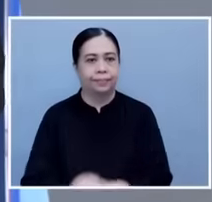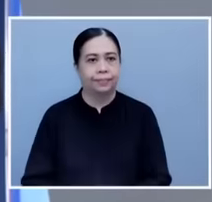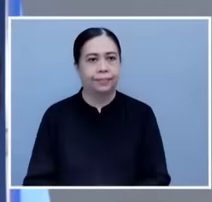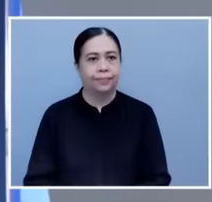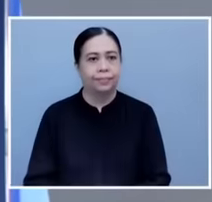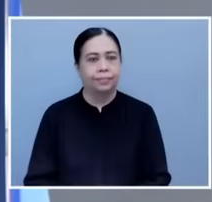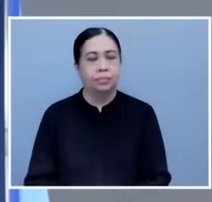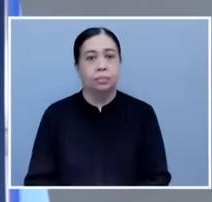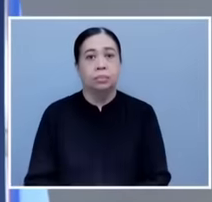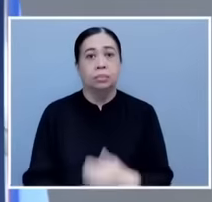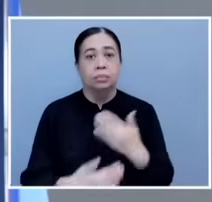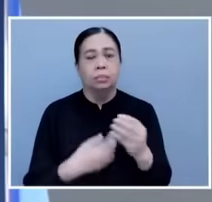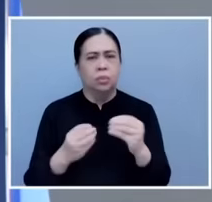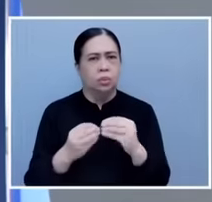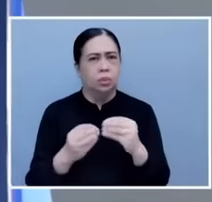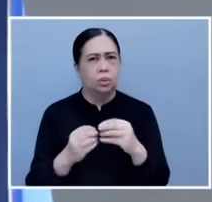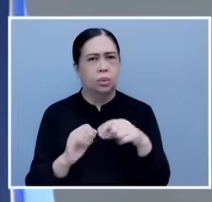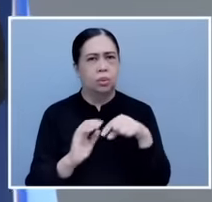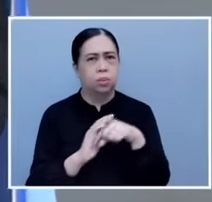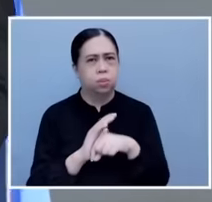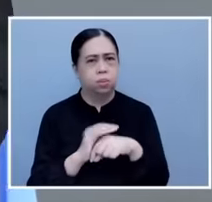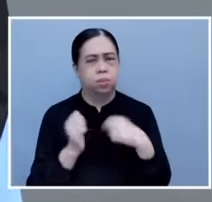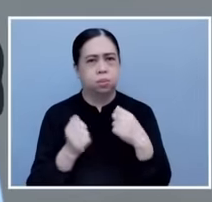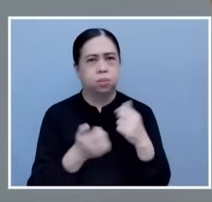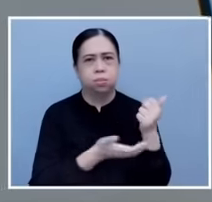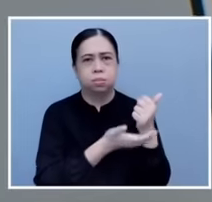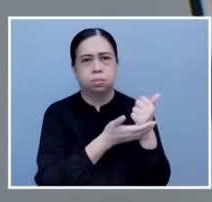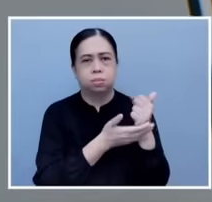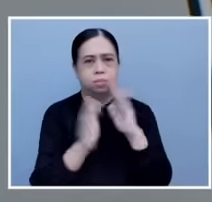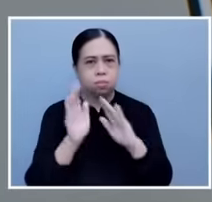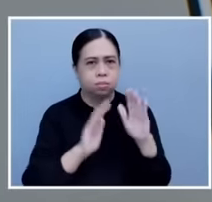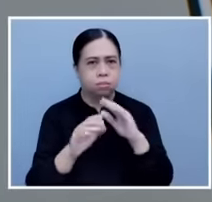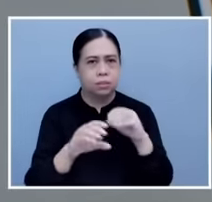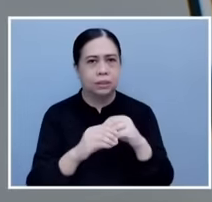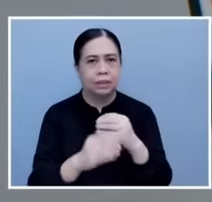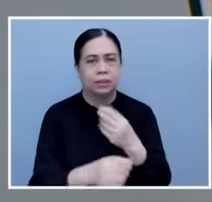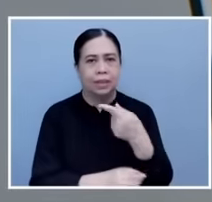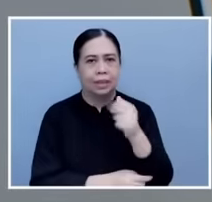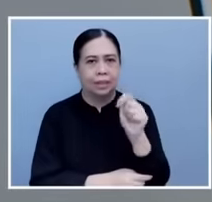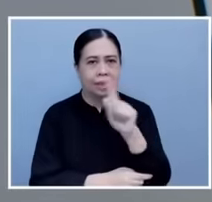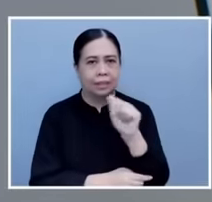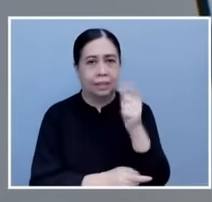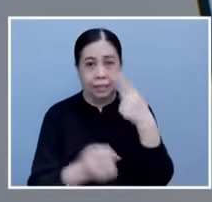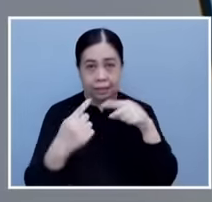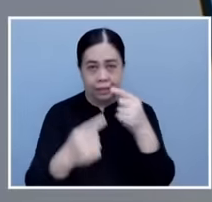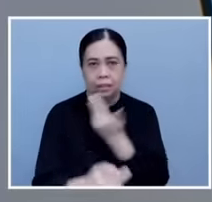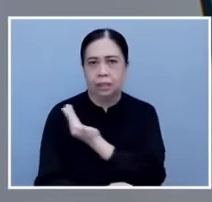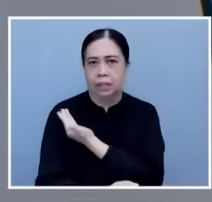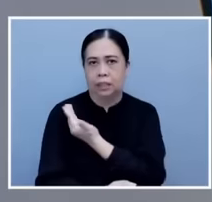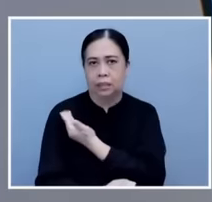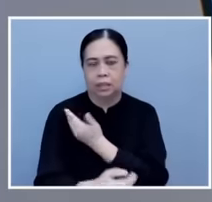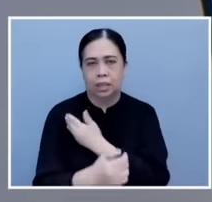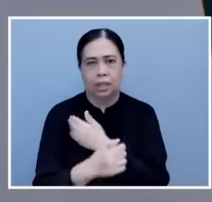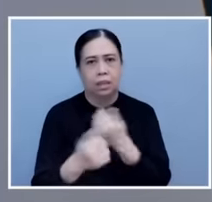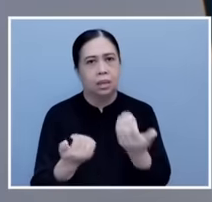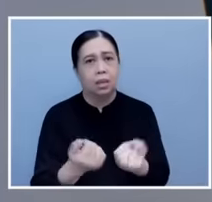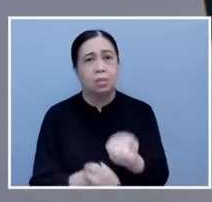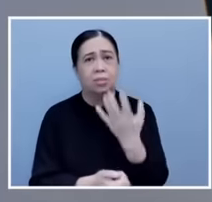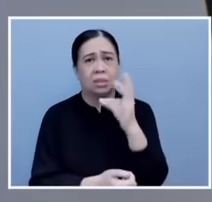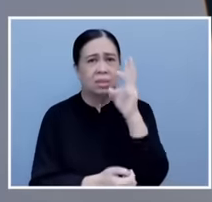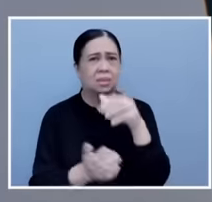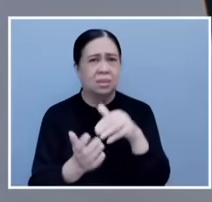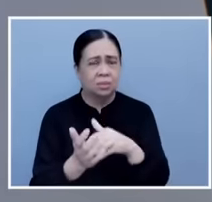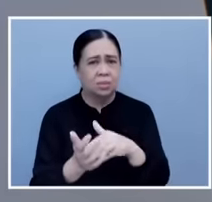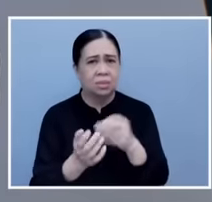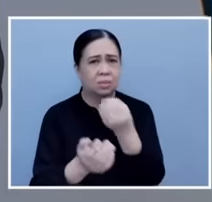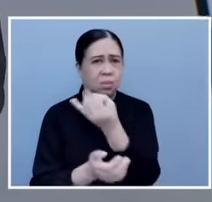Lalo pang lumalalim ang humanitarian crisis sa Gaza Strip, kung saan malapit nang sumampa sa 6,000 ang bilang